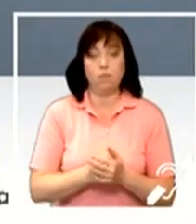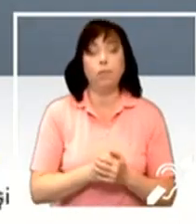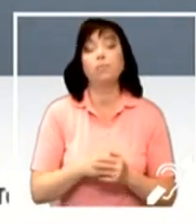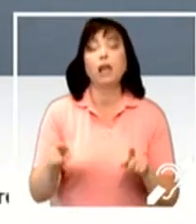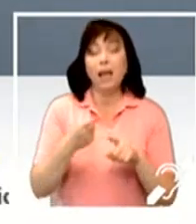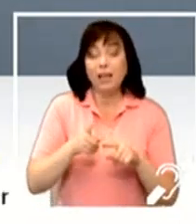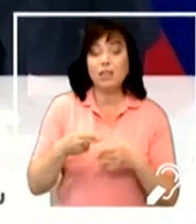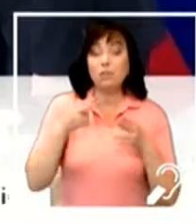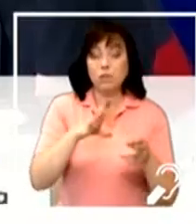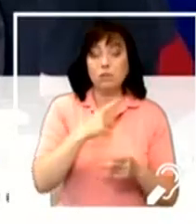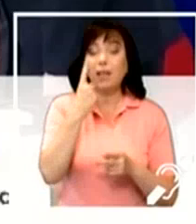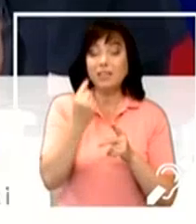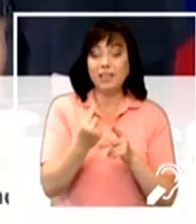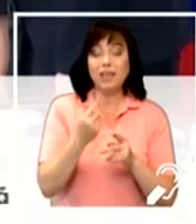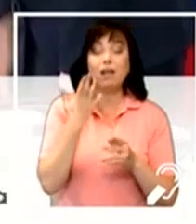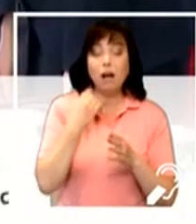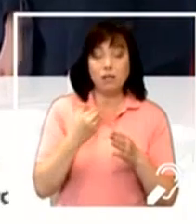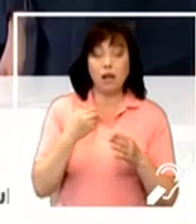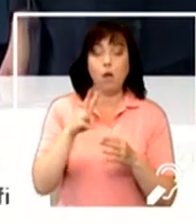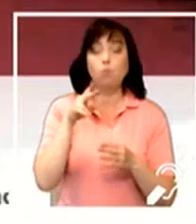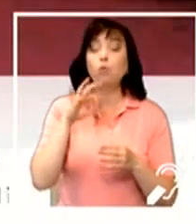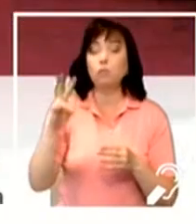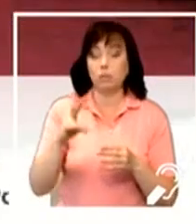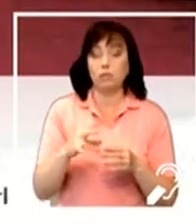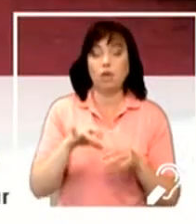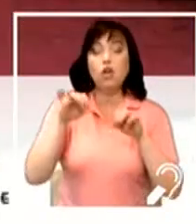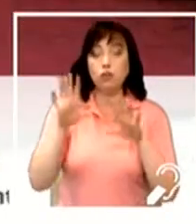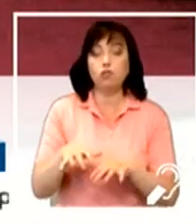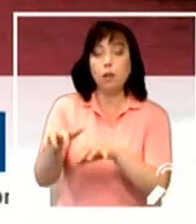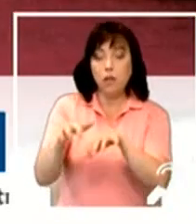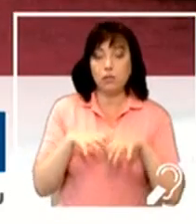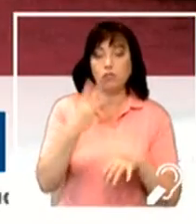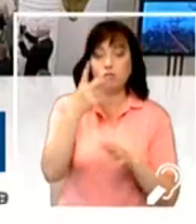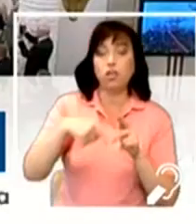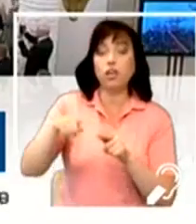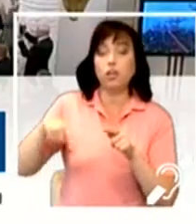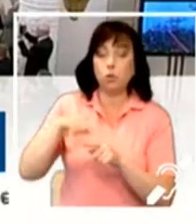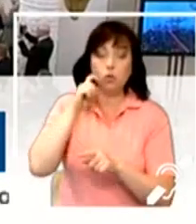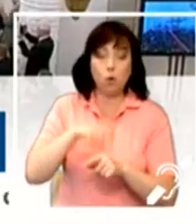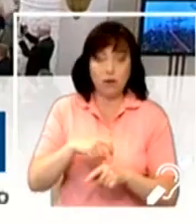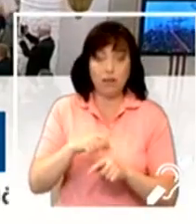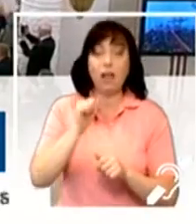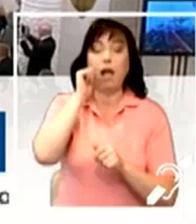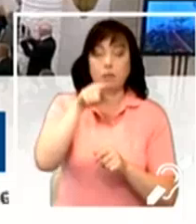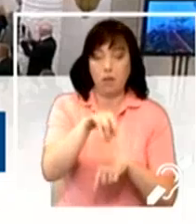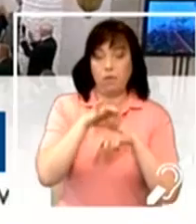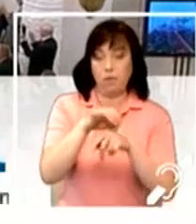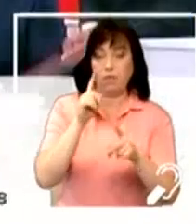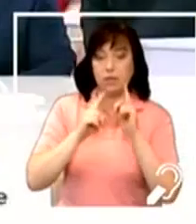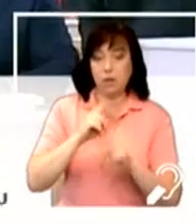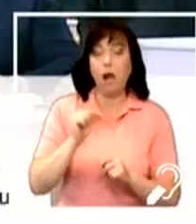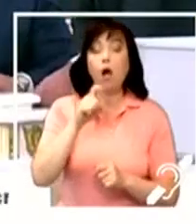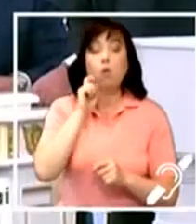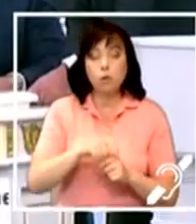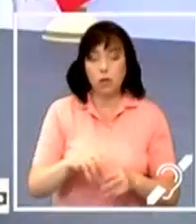au fost efectuate la o zi după ce președintele Putin a decis anexarea la Rusia 4 regiuni ucrainene, iar Ucraina a depus cerere de